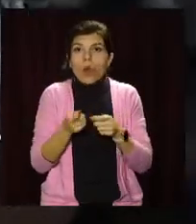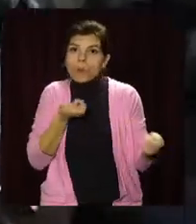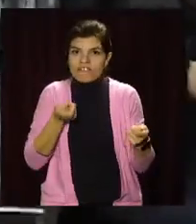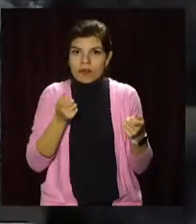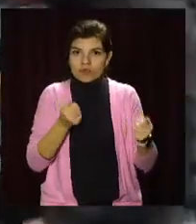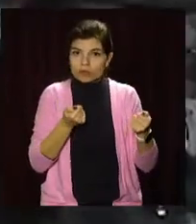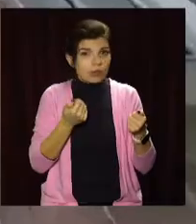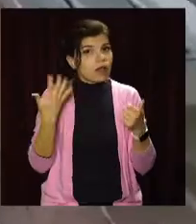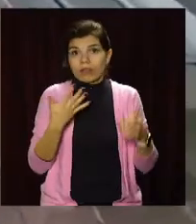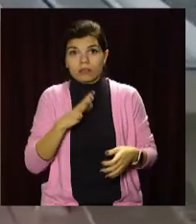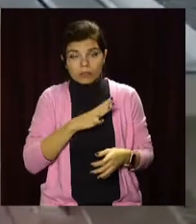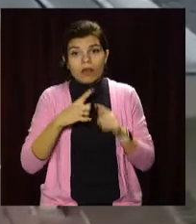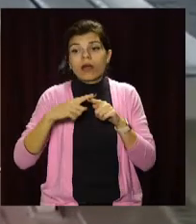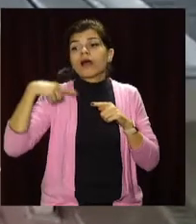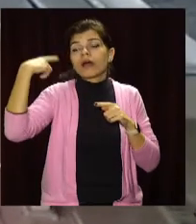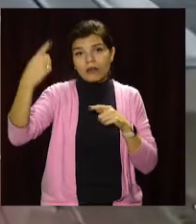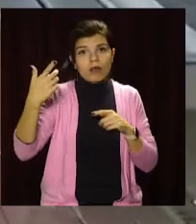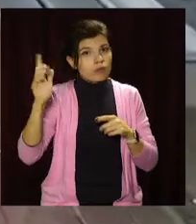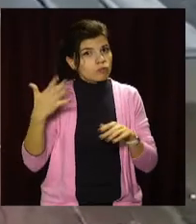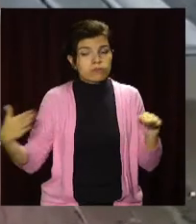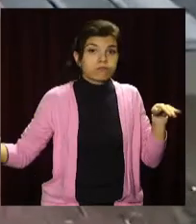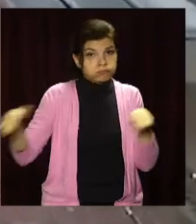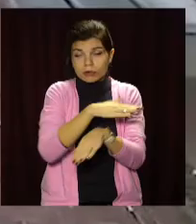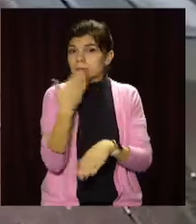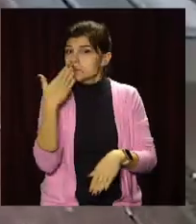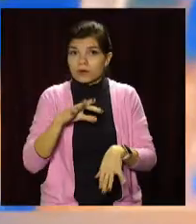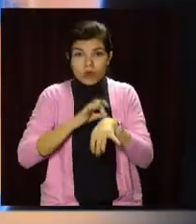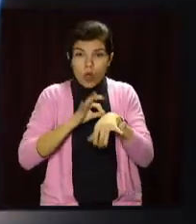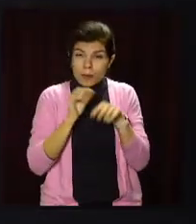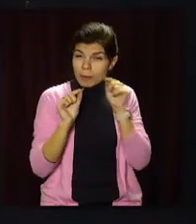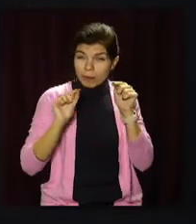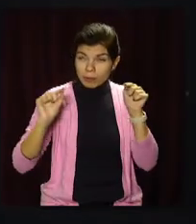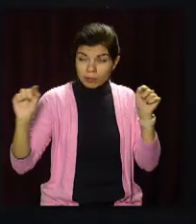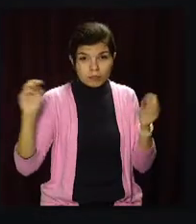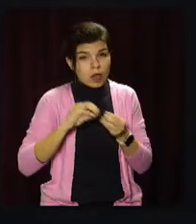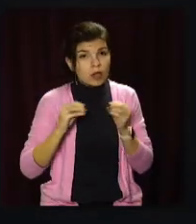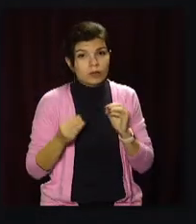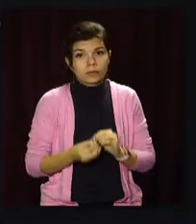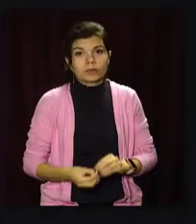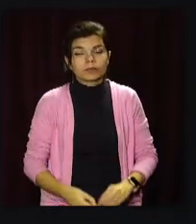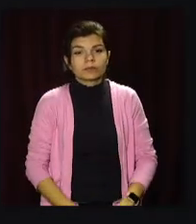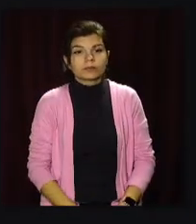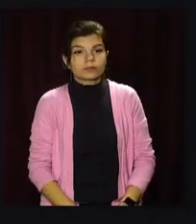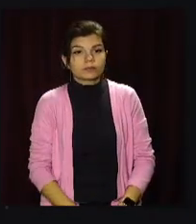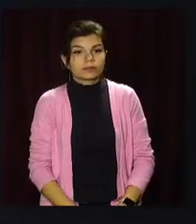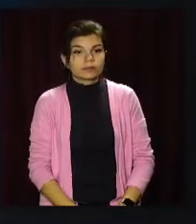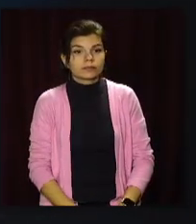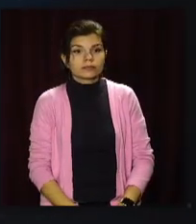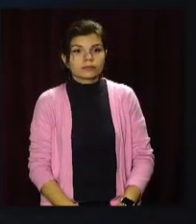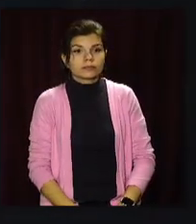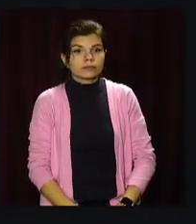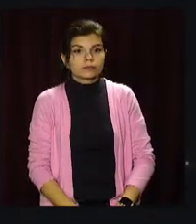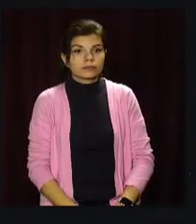кінця року, то вже на початку наступного їх накриє чергова хвиля недуги. Вікторія Вахрушина, Євген Коденцов, Олександр